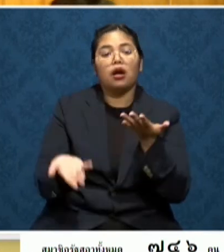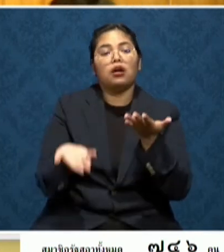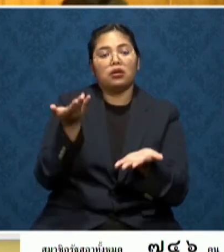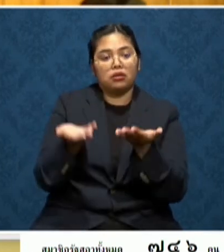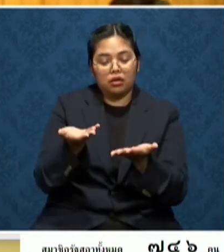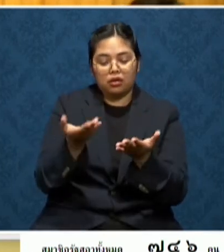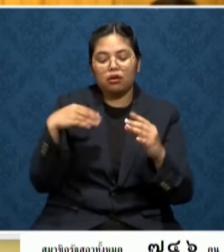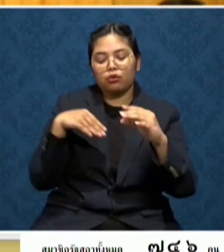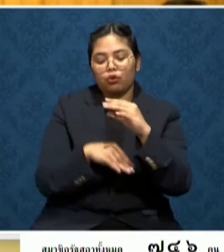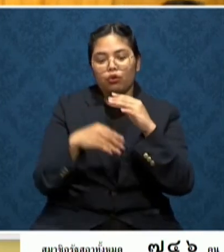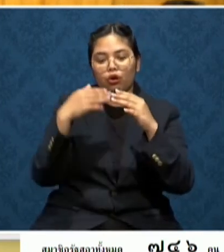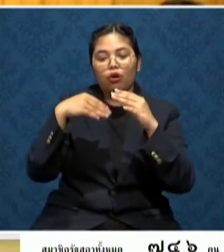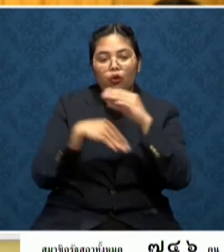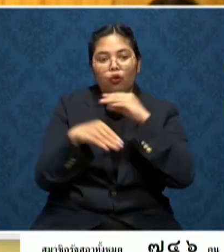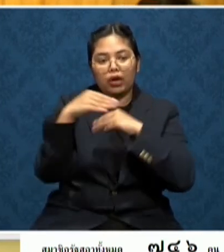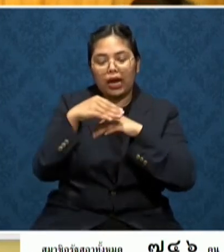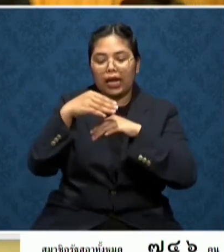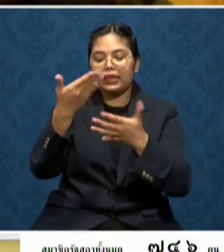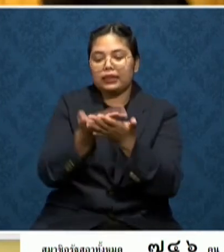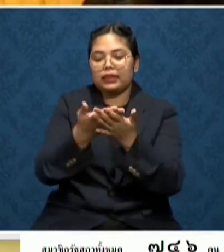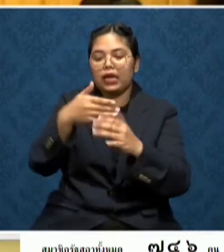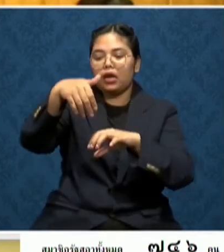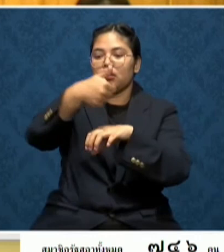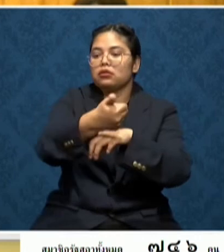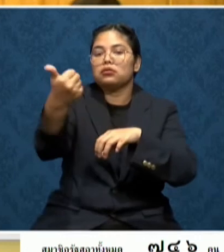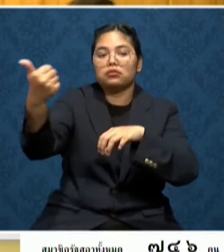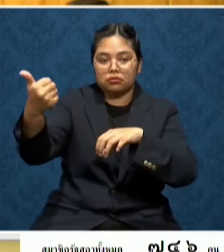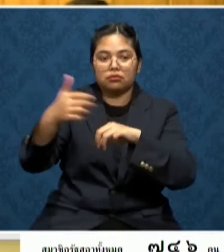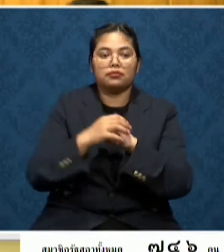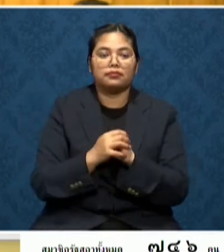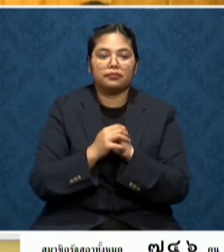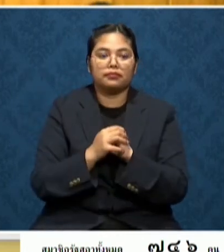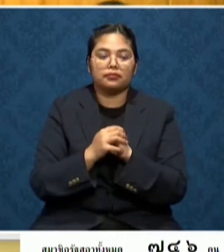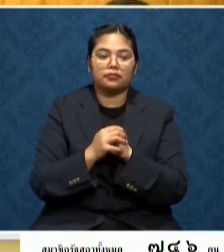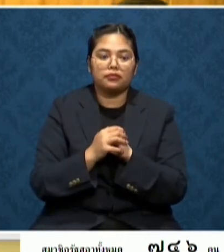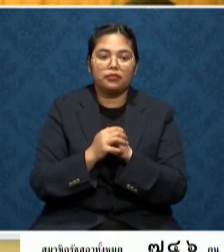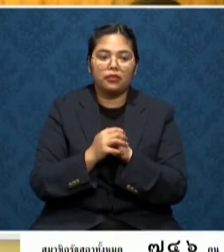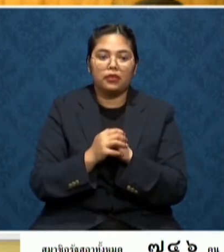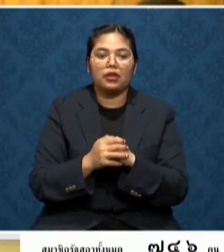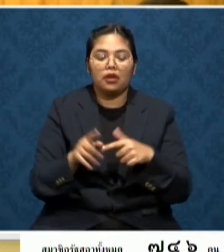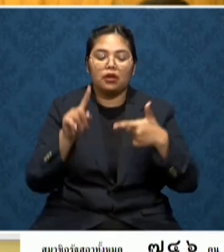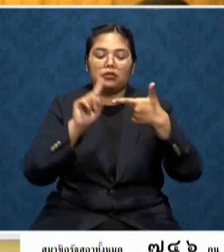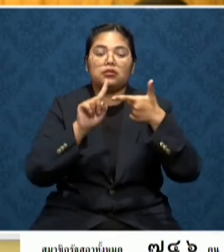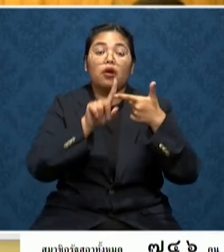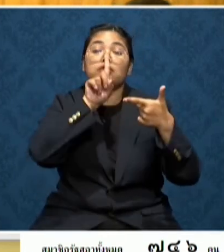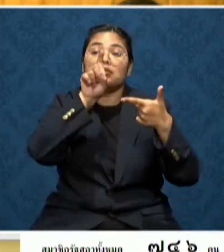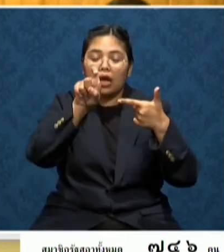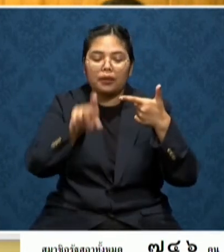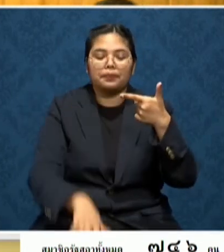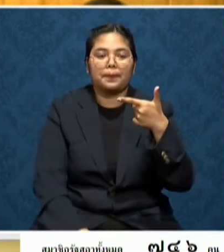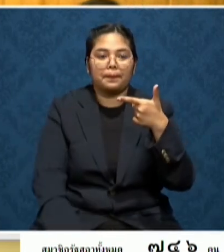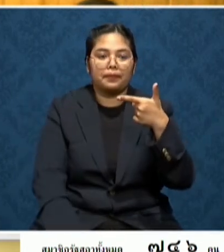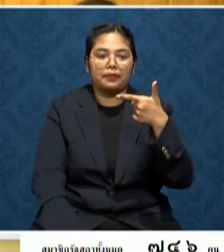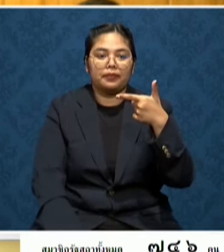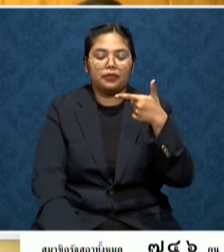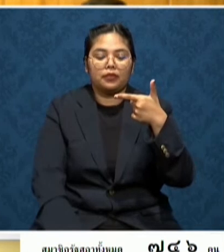เป็นโครงการนอกงบประมาณในลักษณะใดคำถามที่ 2เมื่อ